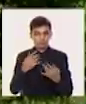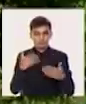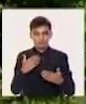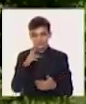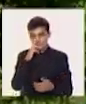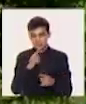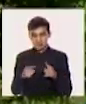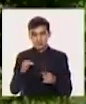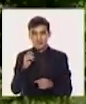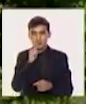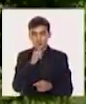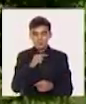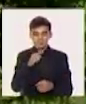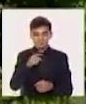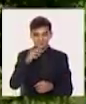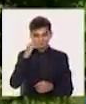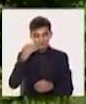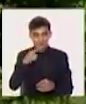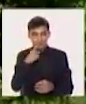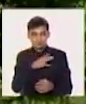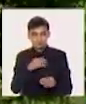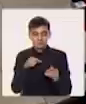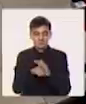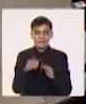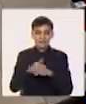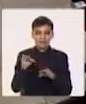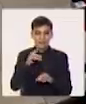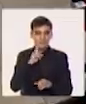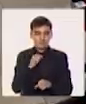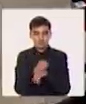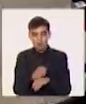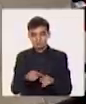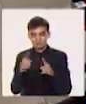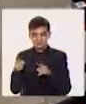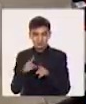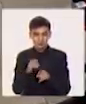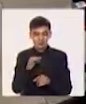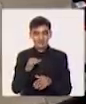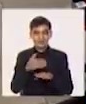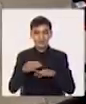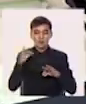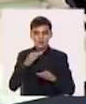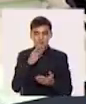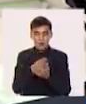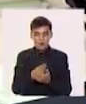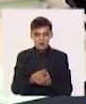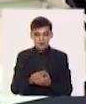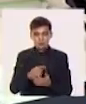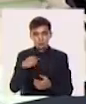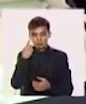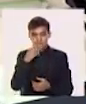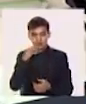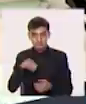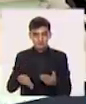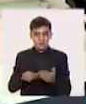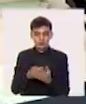Экономист мемлекет осы іске араласып, несиенің кейінге шегерілуі салдарынан туындап отырған сыйақы мөлшерлемесін өз есебінен жауып тастағаны дұрыс. Бұл